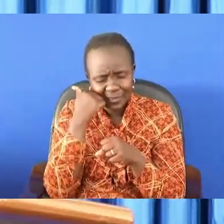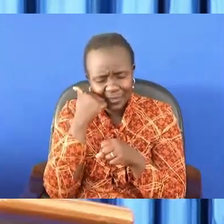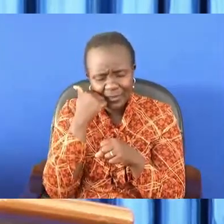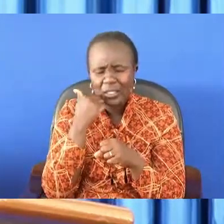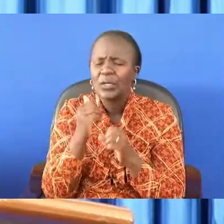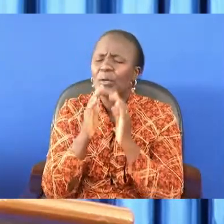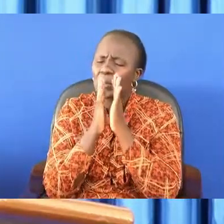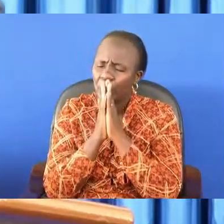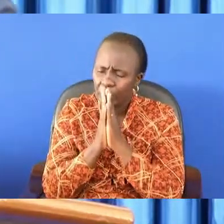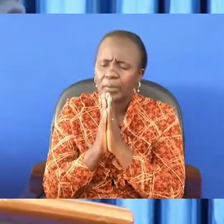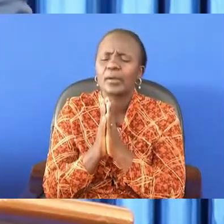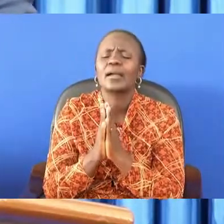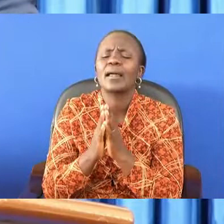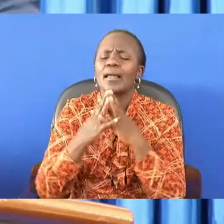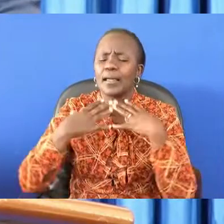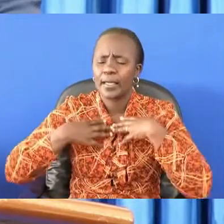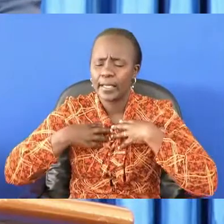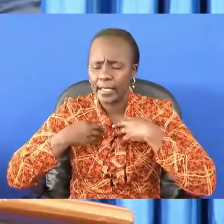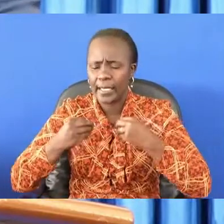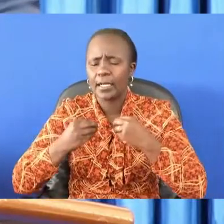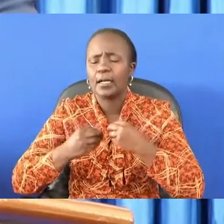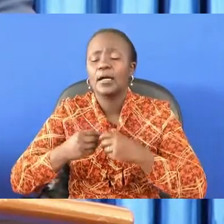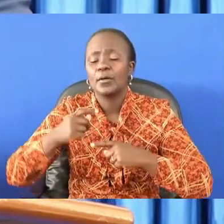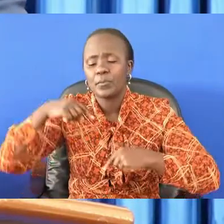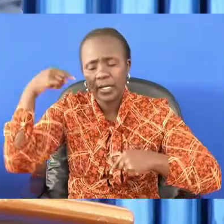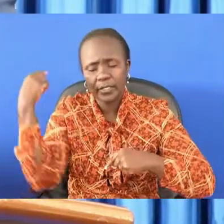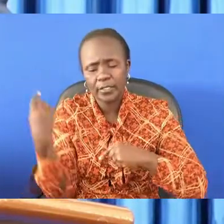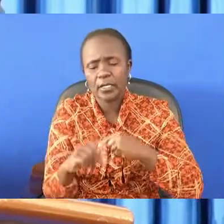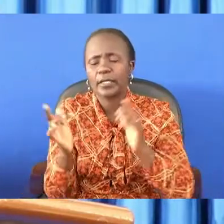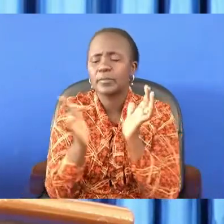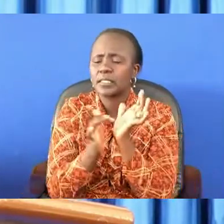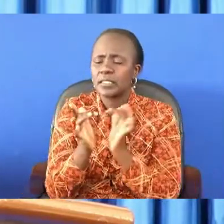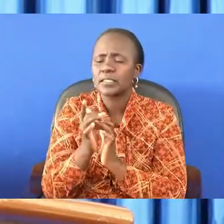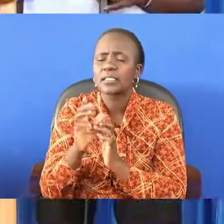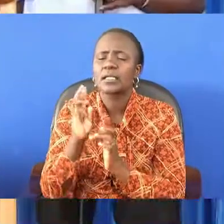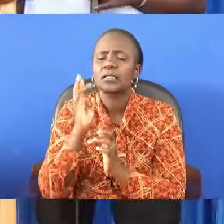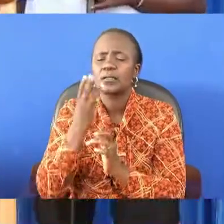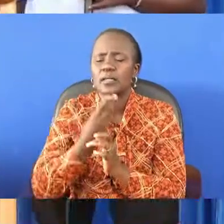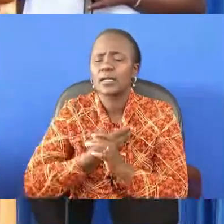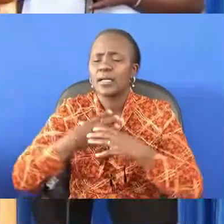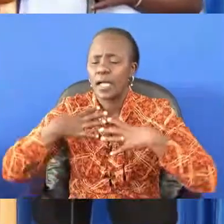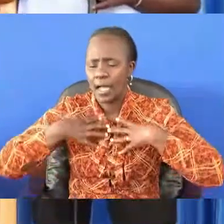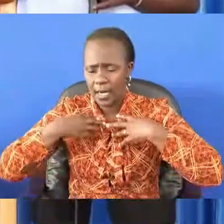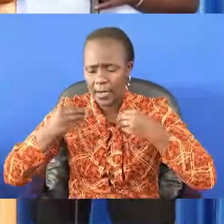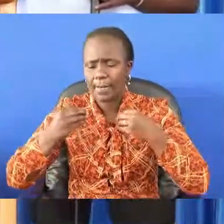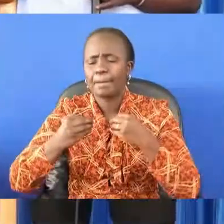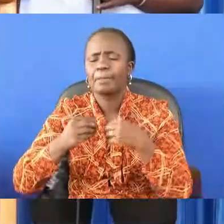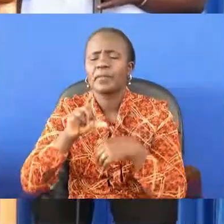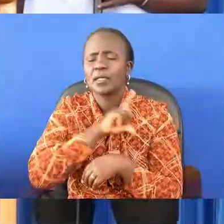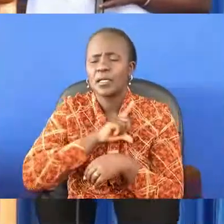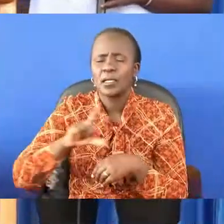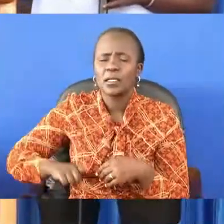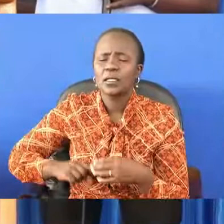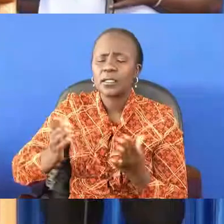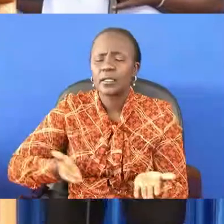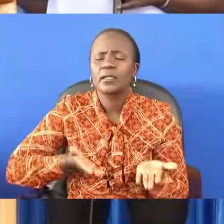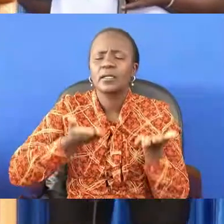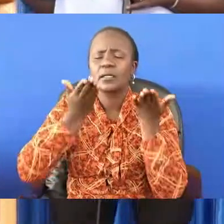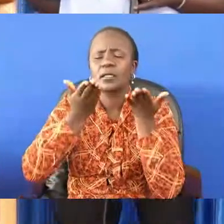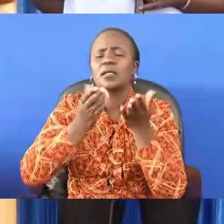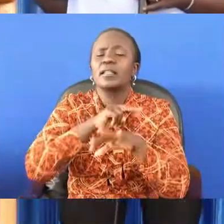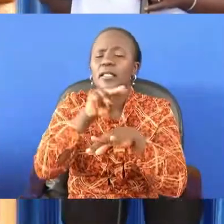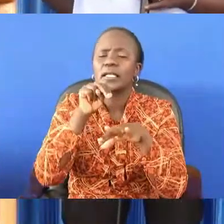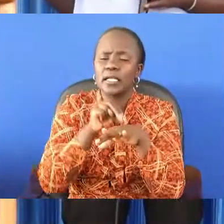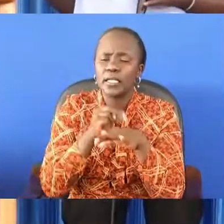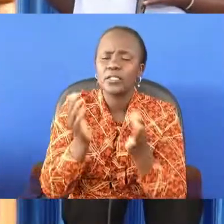tunanena uponyaji juu yao. Kwa maana kwa mapigo yako Yesu tunaponywa. Baba wetu naleta baba mahitaji ya inji